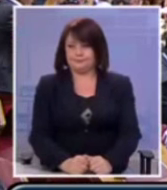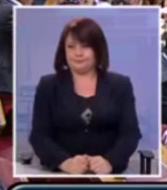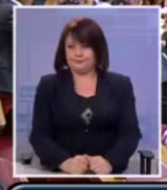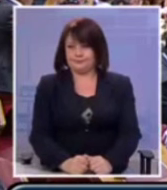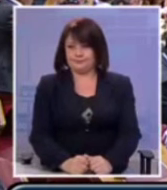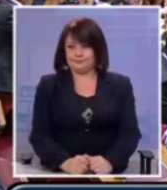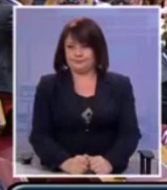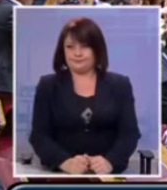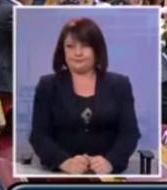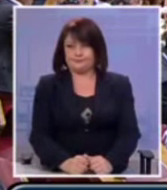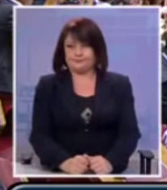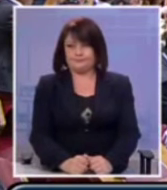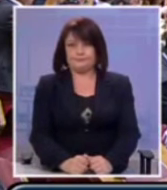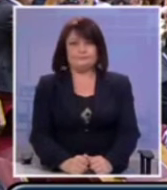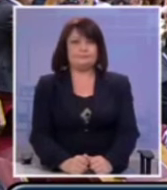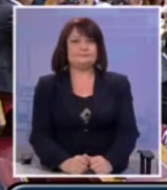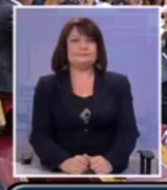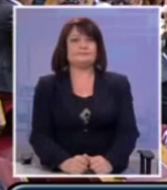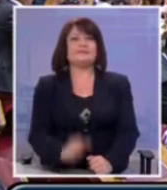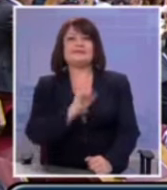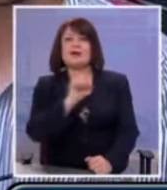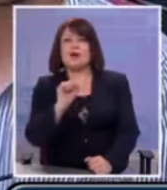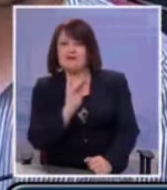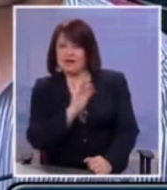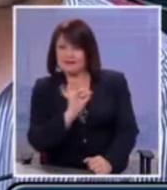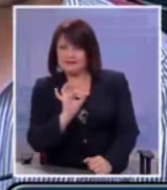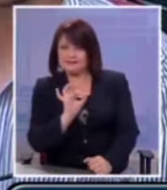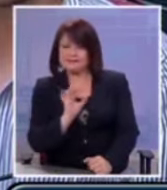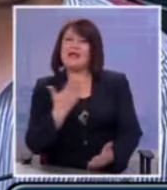Εντάξει, κυρία Σακοράφα. Λοιπόν, με την άδειά μας και με την...